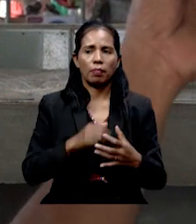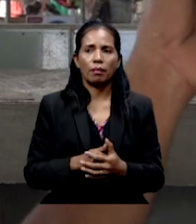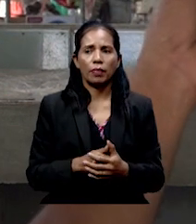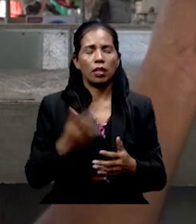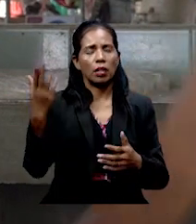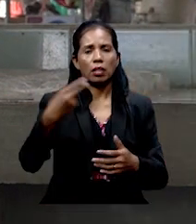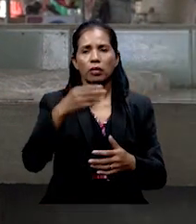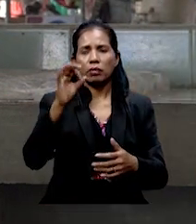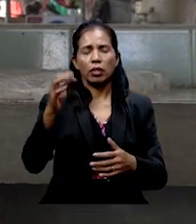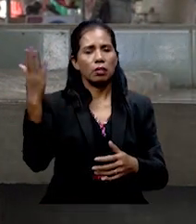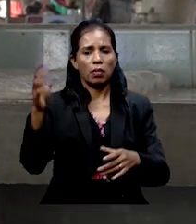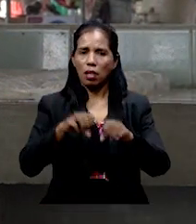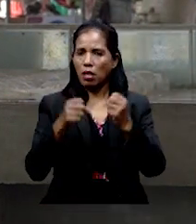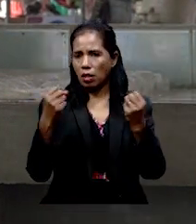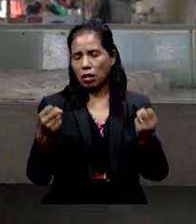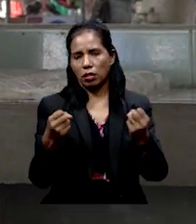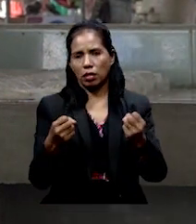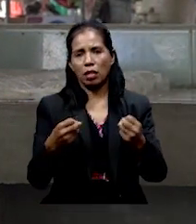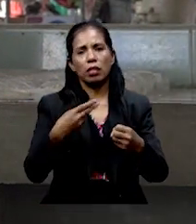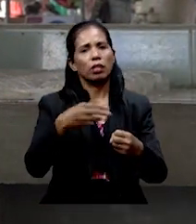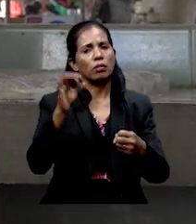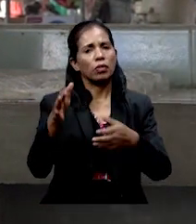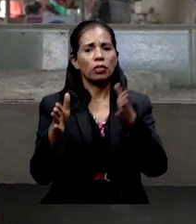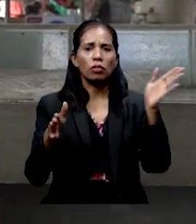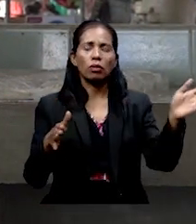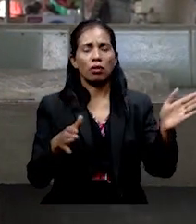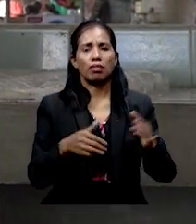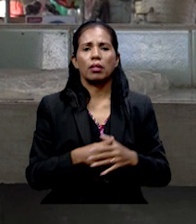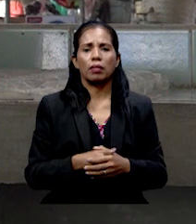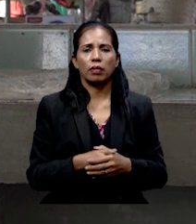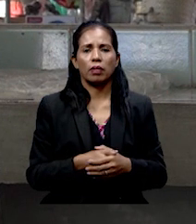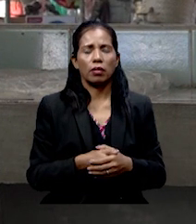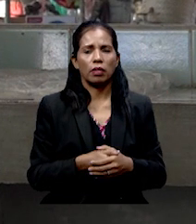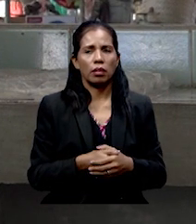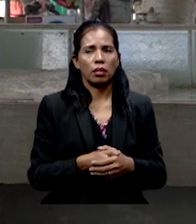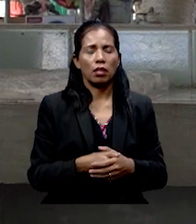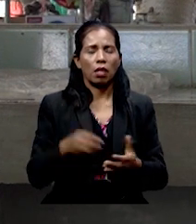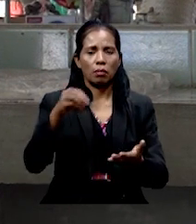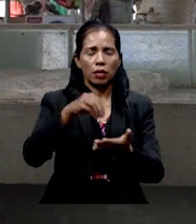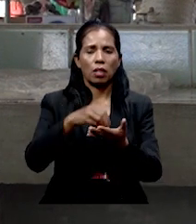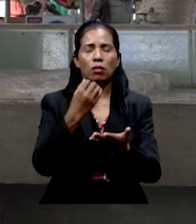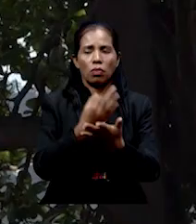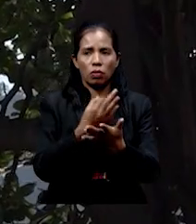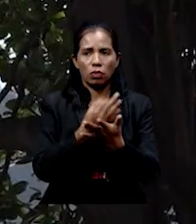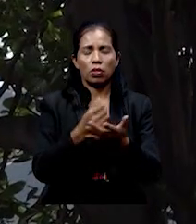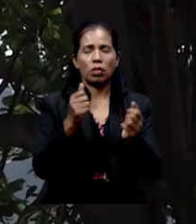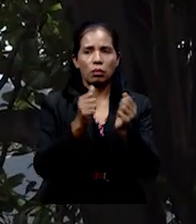irane atiana ida sore ne ba ma koi na dog nene ami kobra sa hamutung ne ma osan